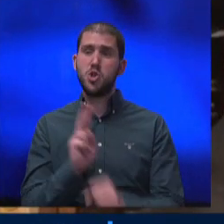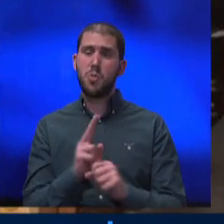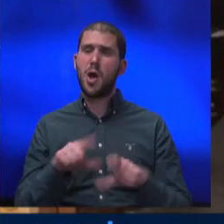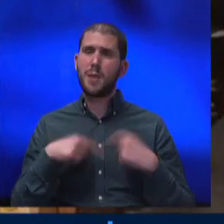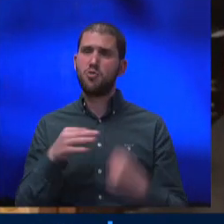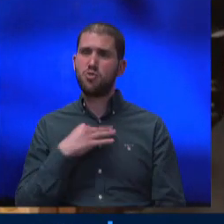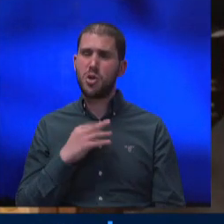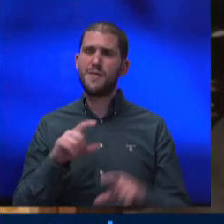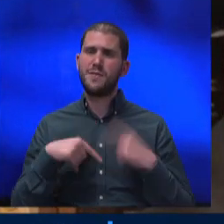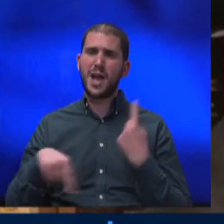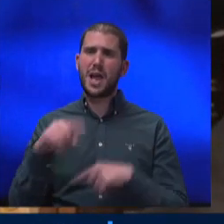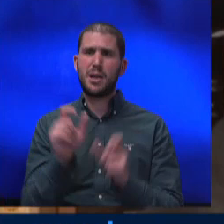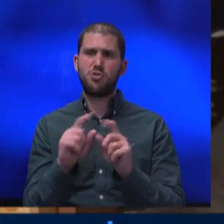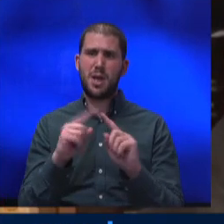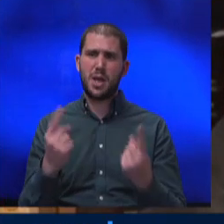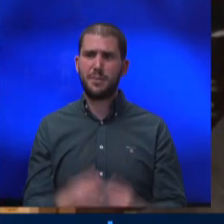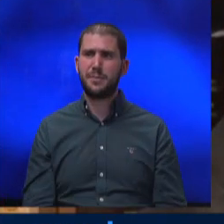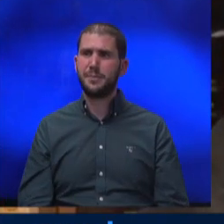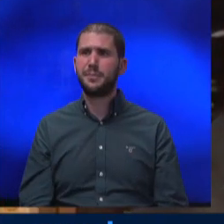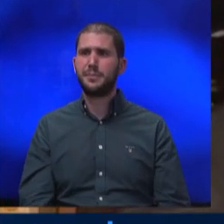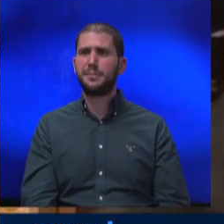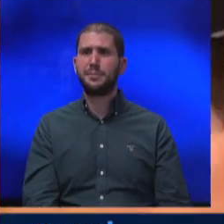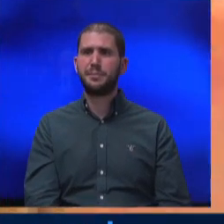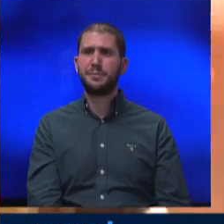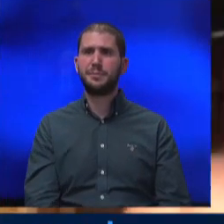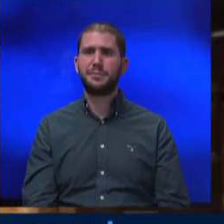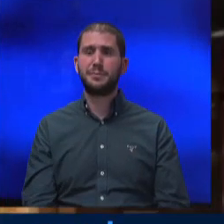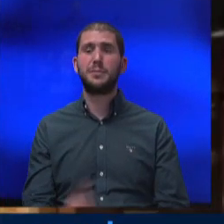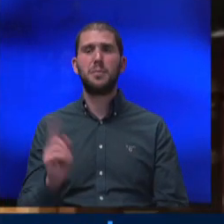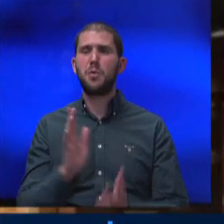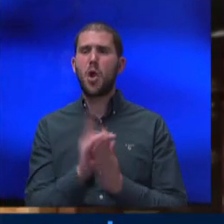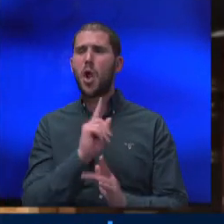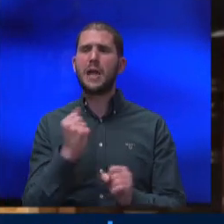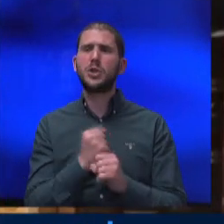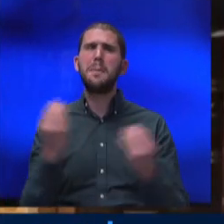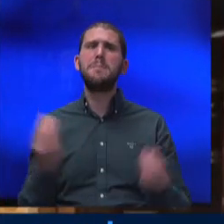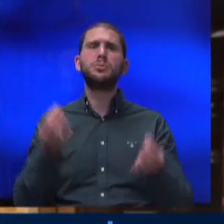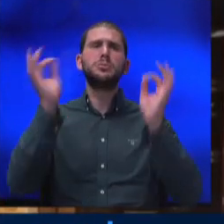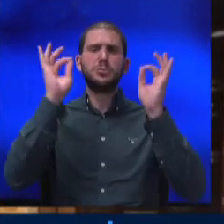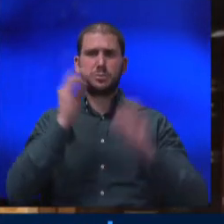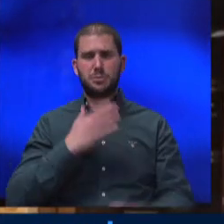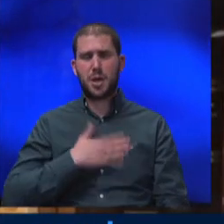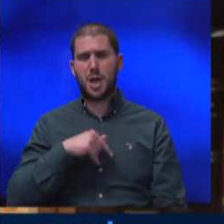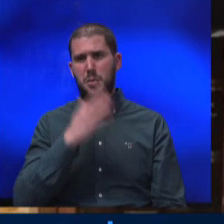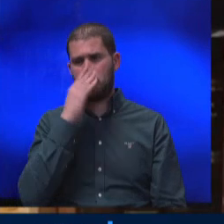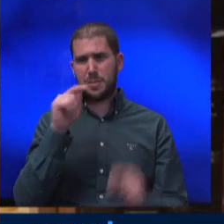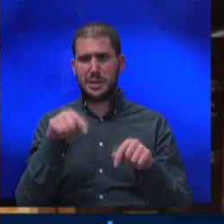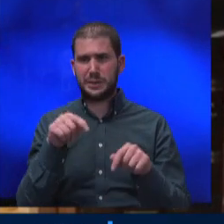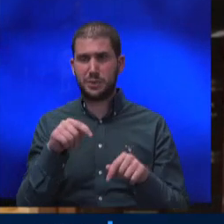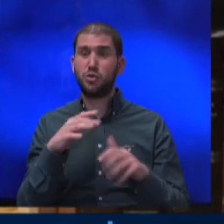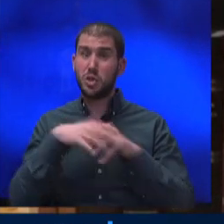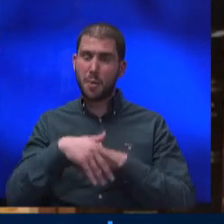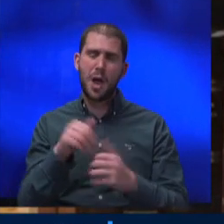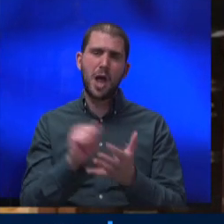our lives and the lives of others. Let us not do anything this year on Purim which will produce,